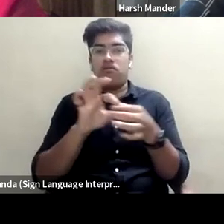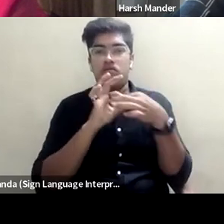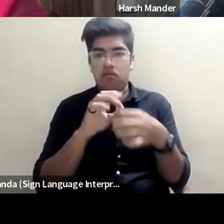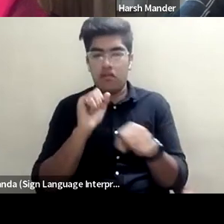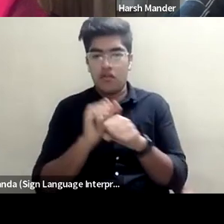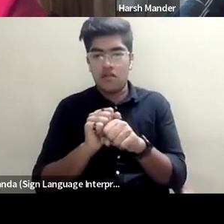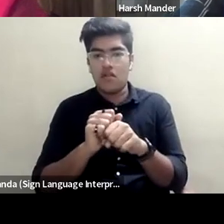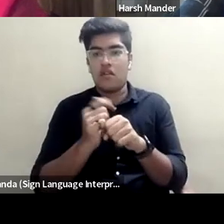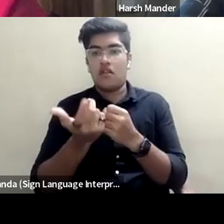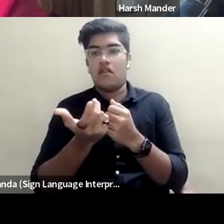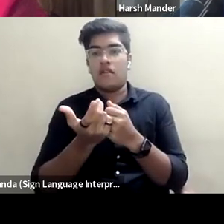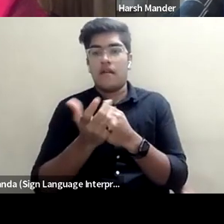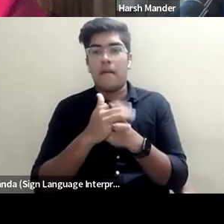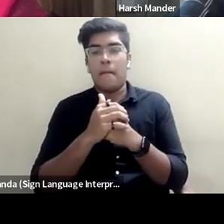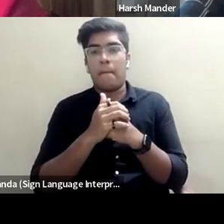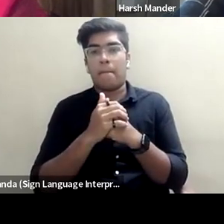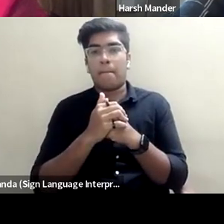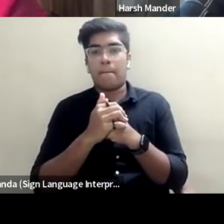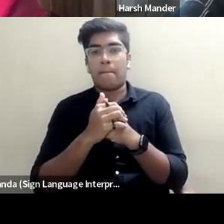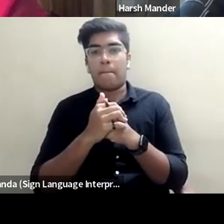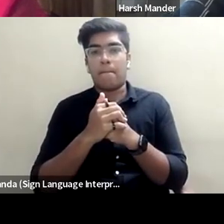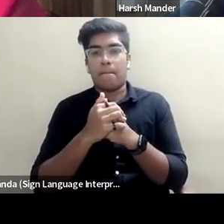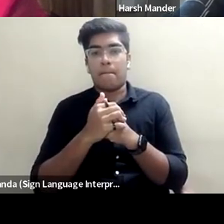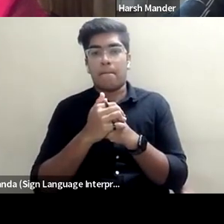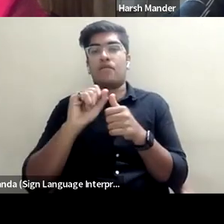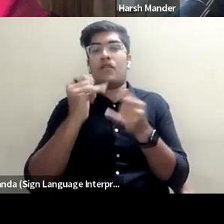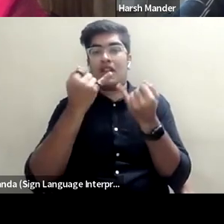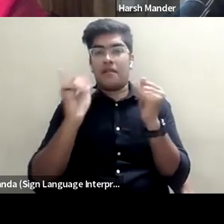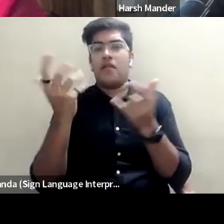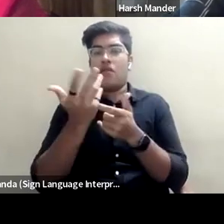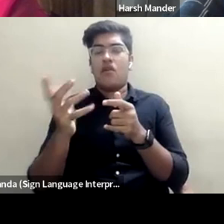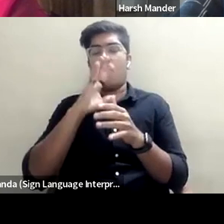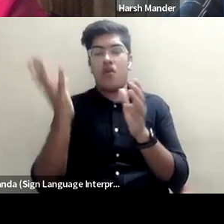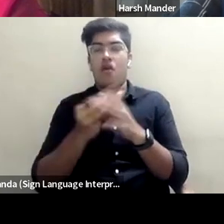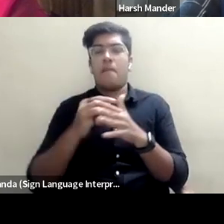जो नाइंसाफी है, मैं अपने ऊपर महसूस करूं. तो